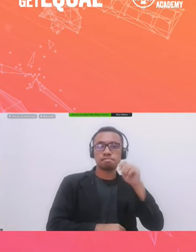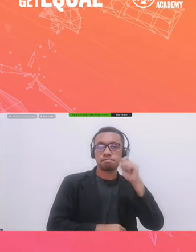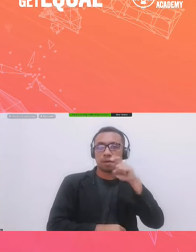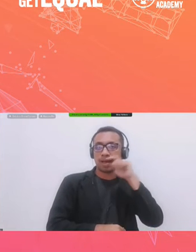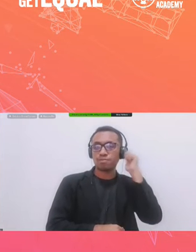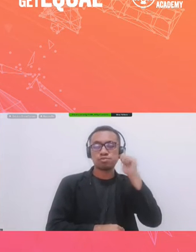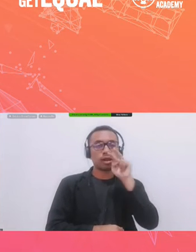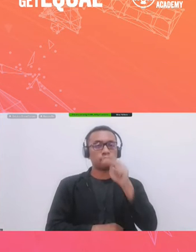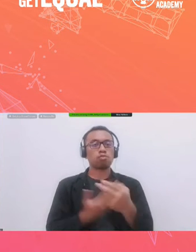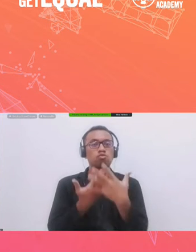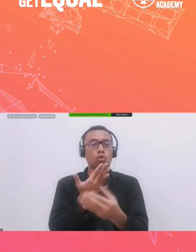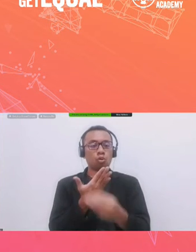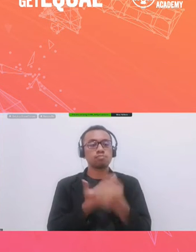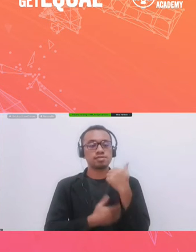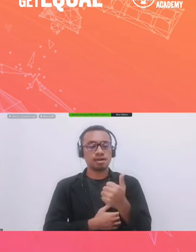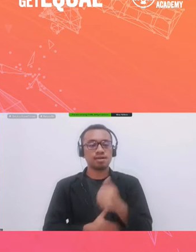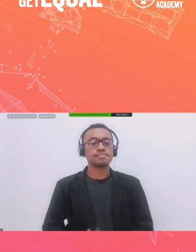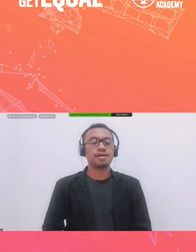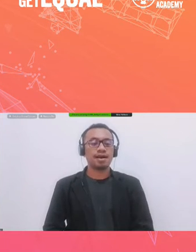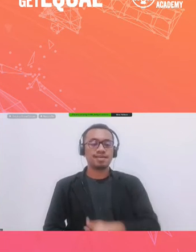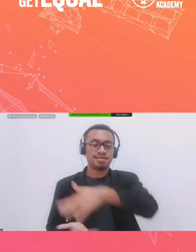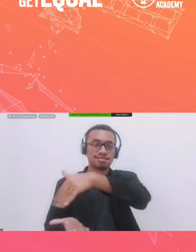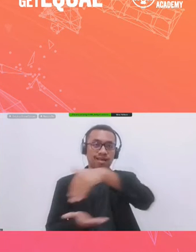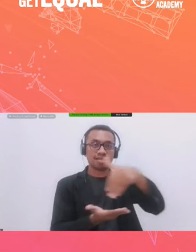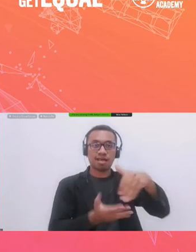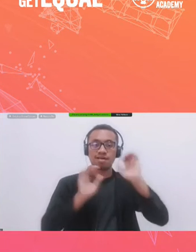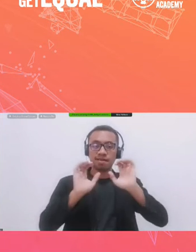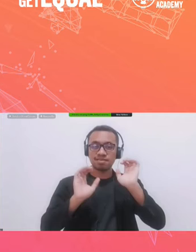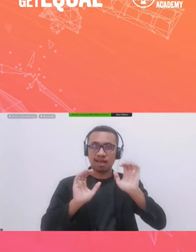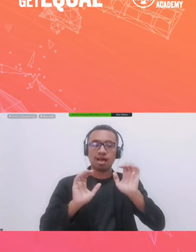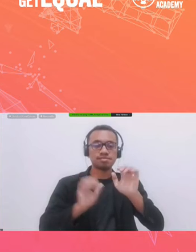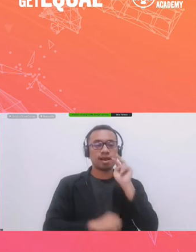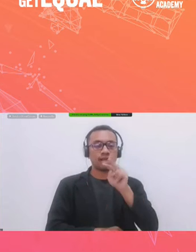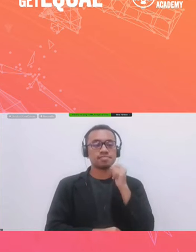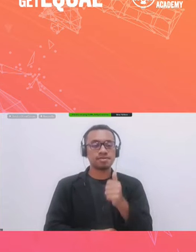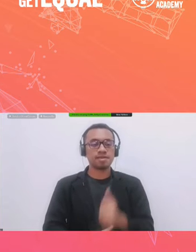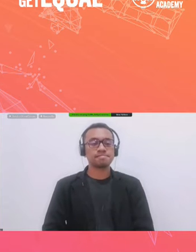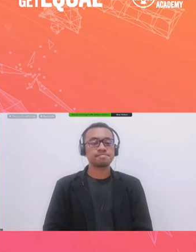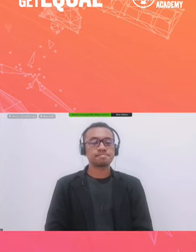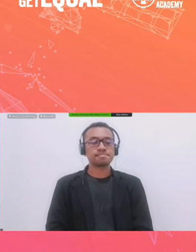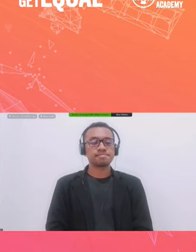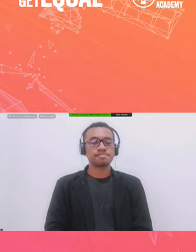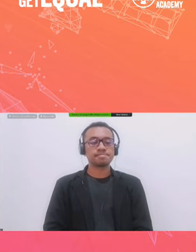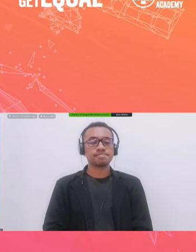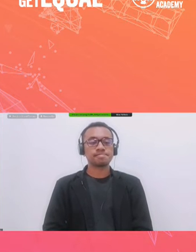download. Di sini datanya cukup kaya dan bisa menjadi rujukan. Ya, lanjut.